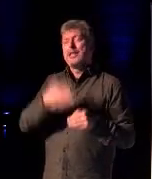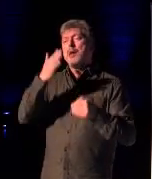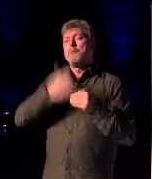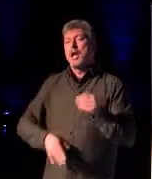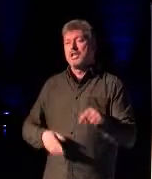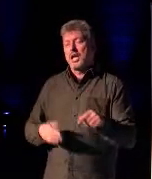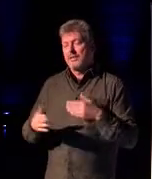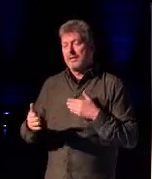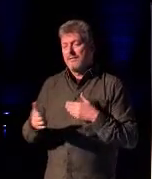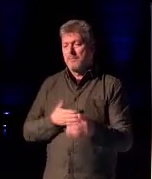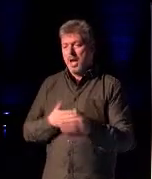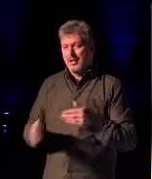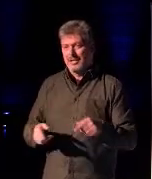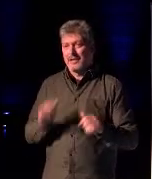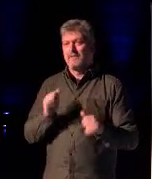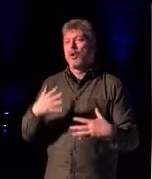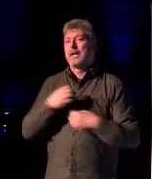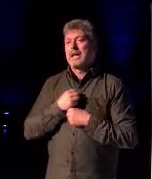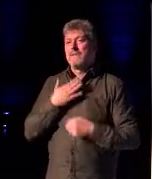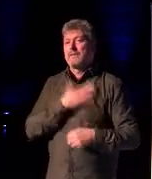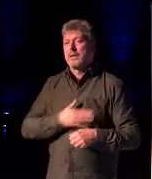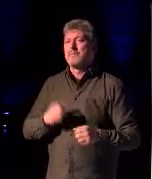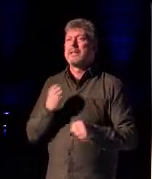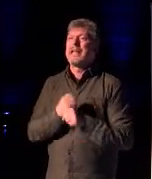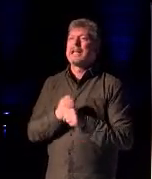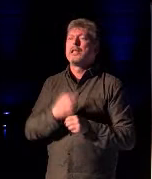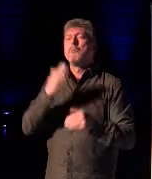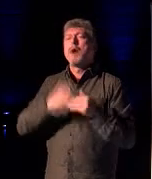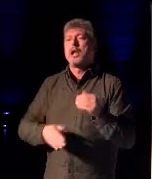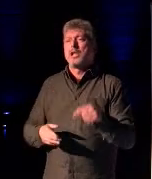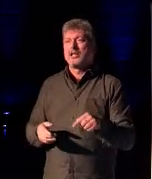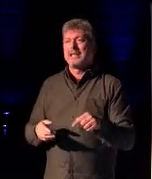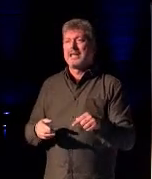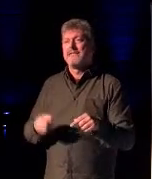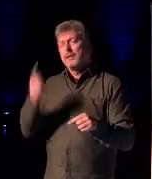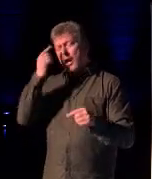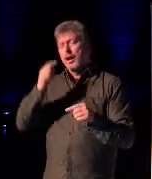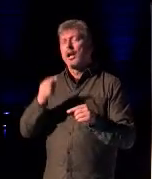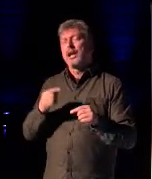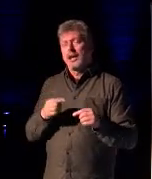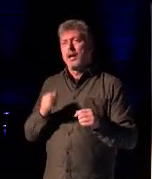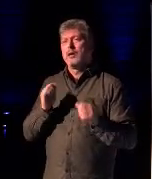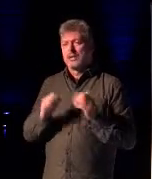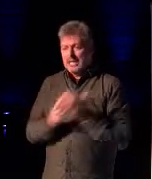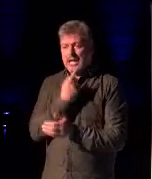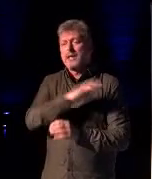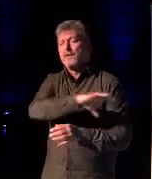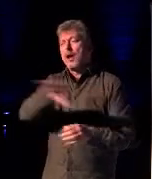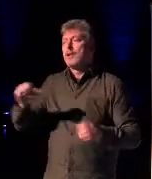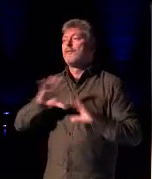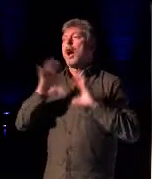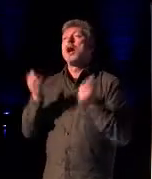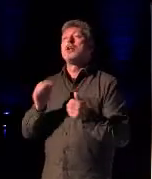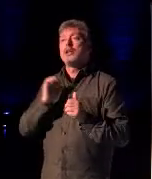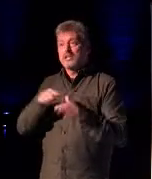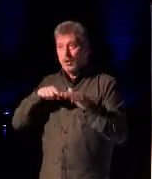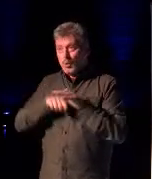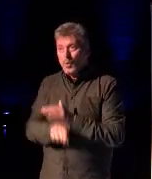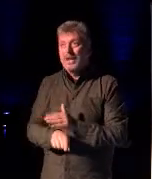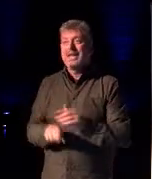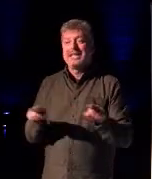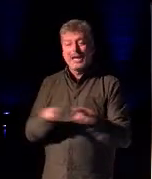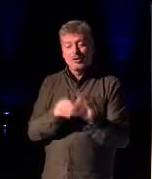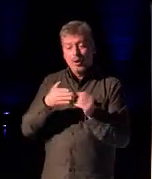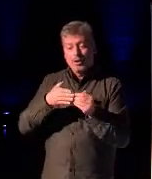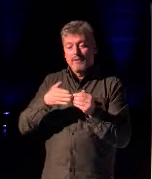for kreftpasienter. Men egentlig så bør palliativ tenkegang gjelde alle. For alle skal inn i en sånn fase mot slutten av